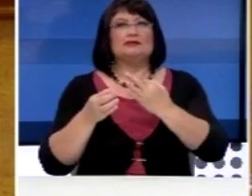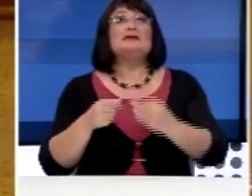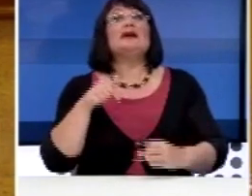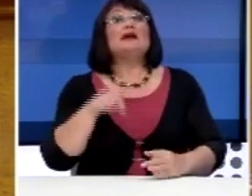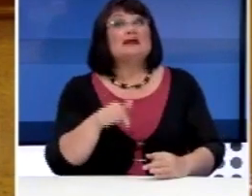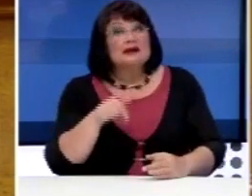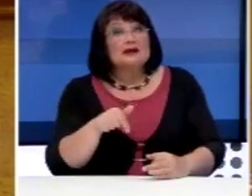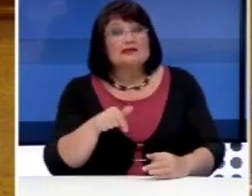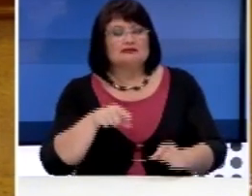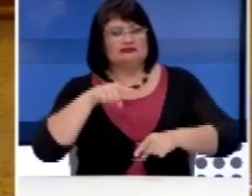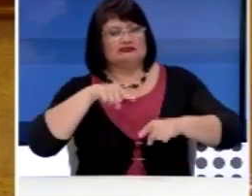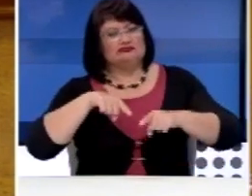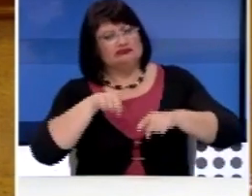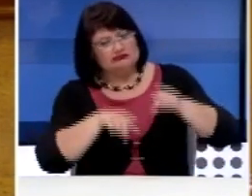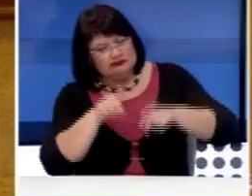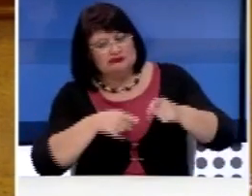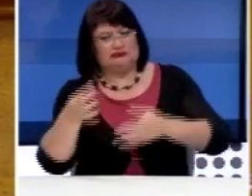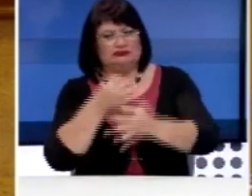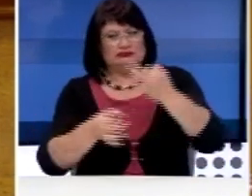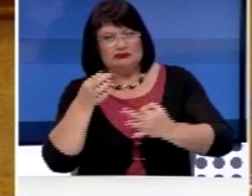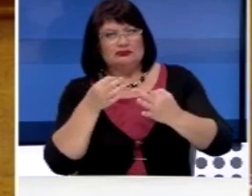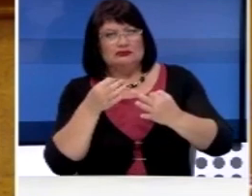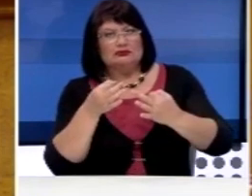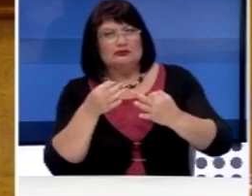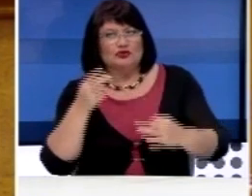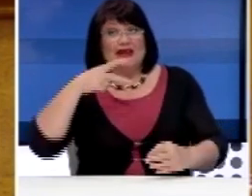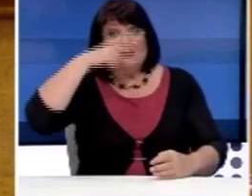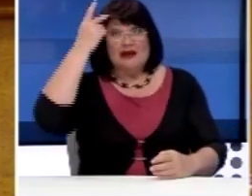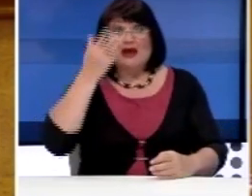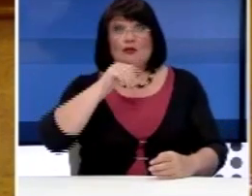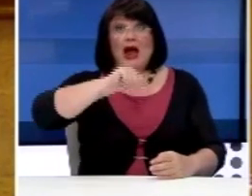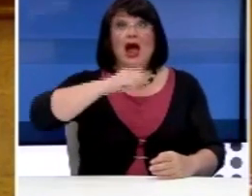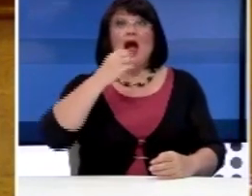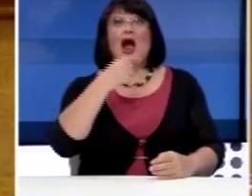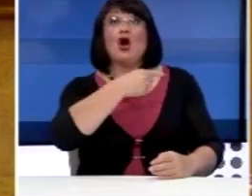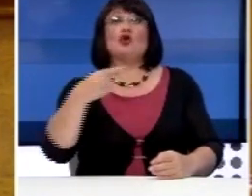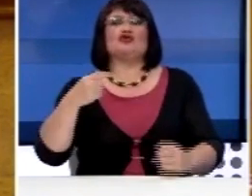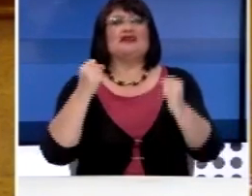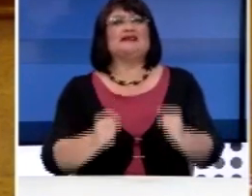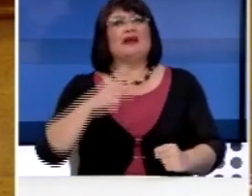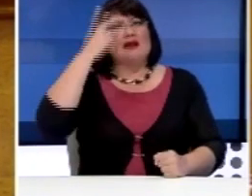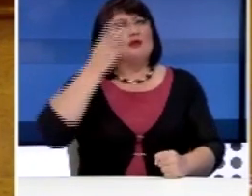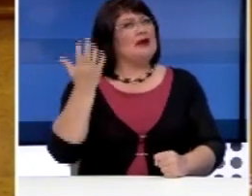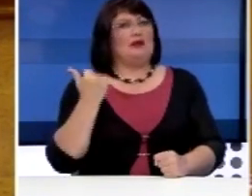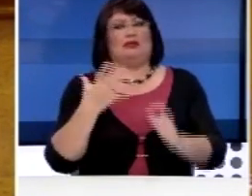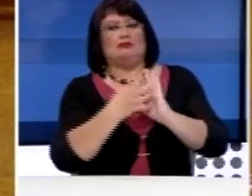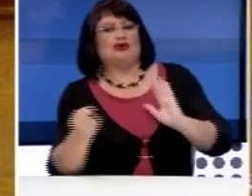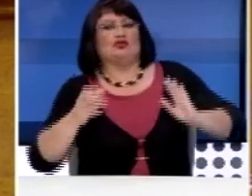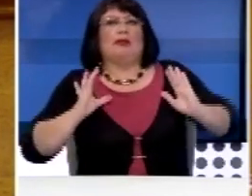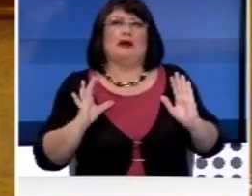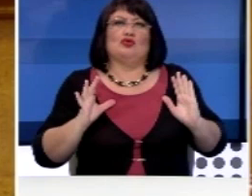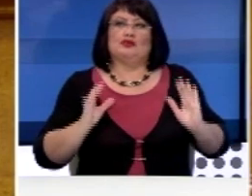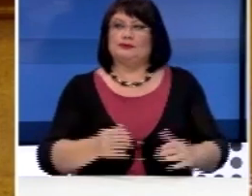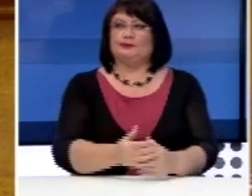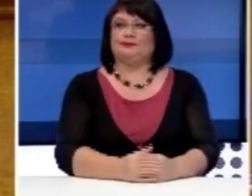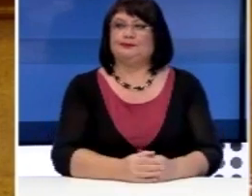και διάφορες απόψεις που αποσπούν το δικαίωμα της ΑΟΣ από τα κυριαρχικά δικαιώματα της χώρας.